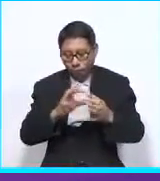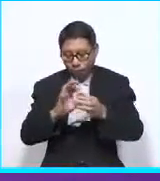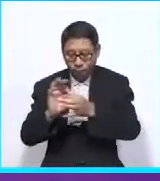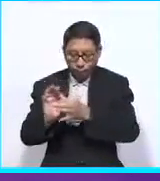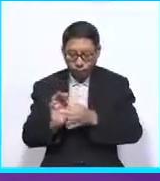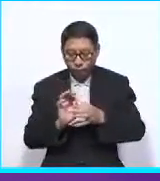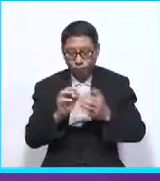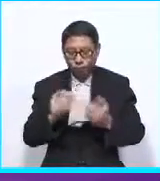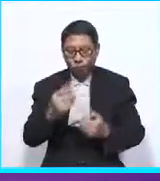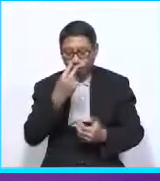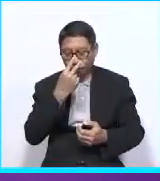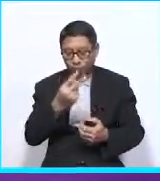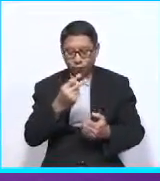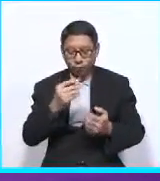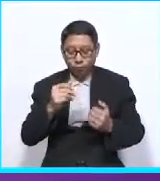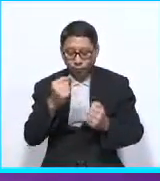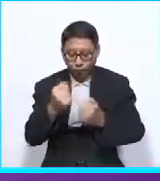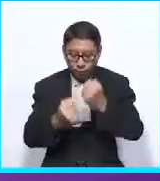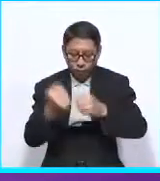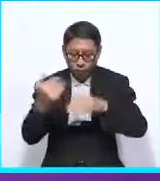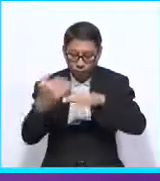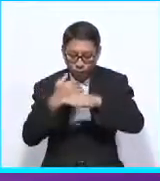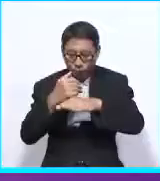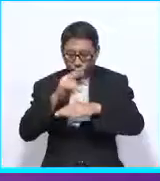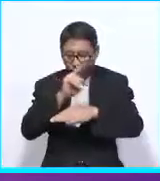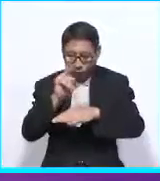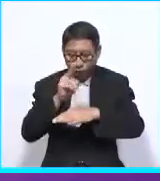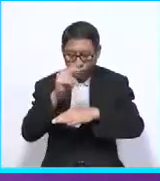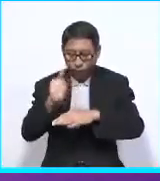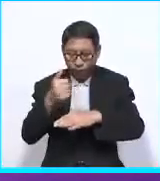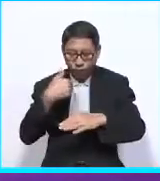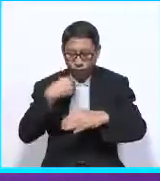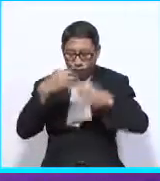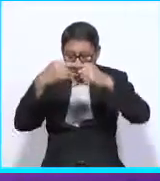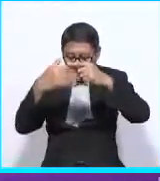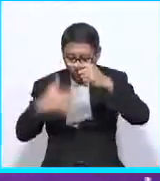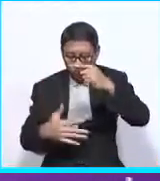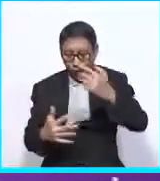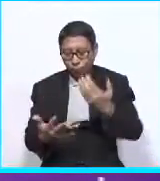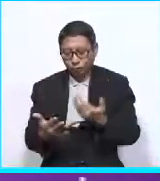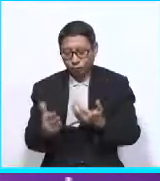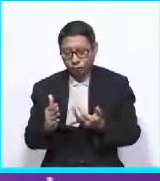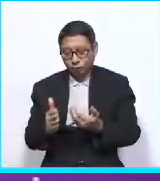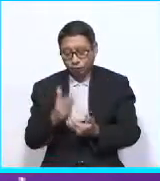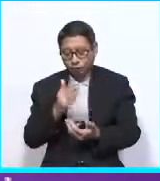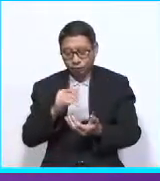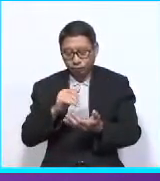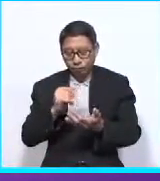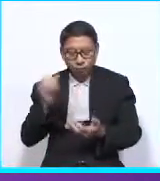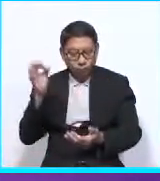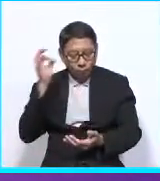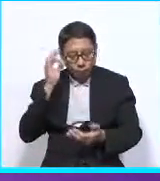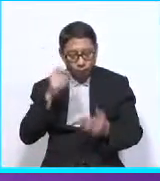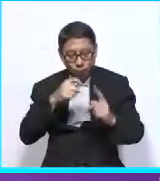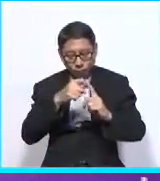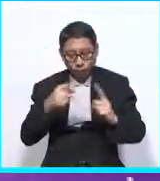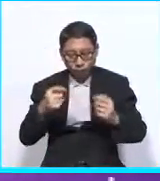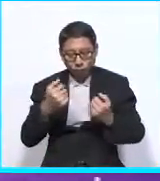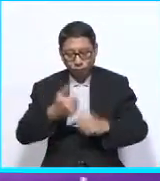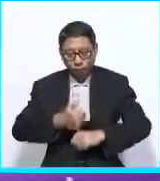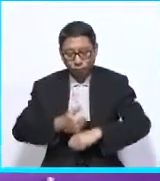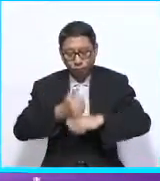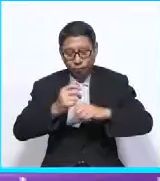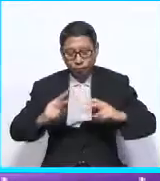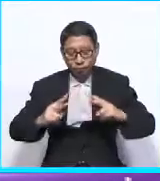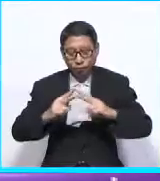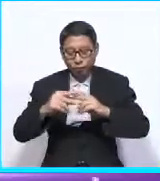ที่เกี่ยวข้องนอกจากดูเรื่องของสภาพรถใช้การได้ดีแล้วจะไปดูในรายละเอียดอย่างไรได้อีกนะคะไปฟังประเด็นนี้เพิ่มเติมจากท่านรั